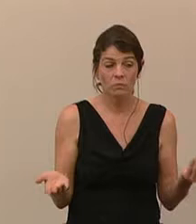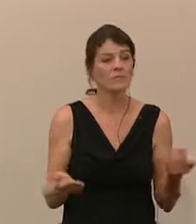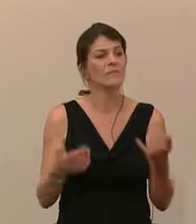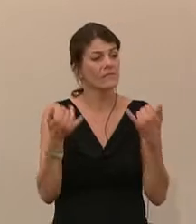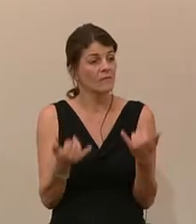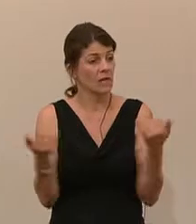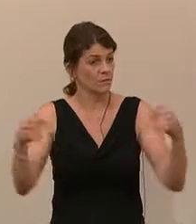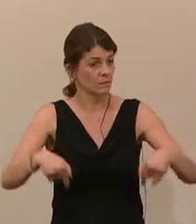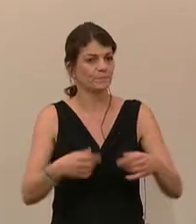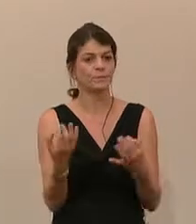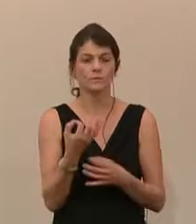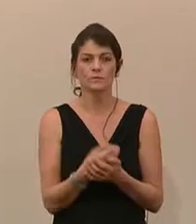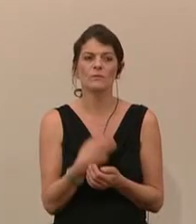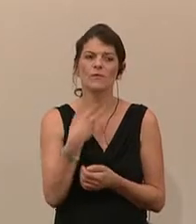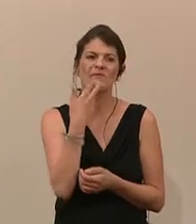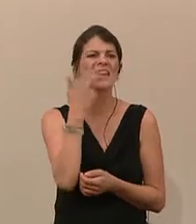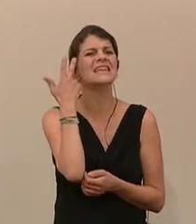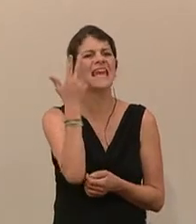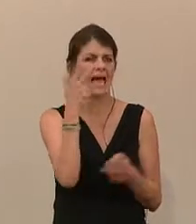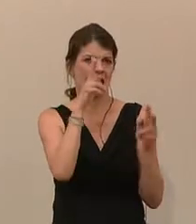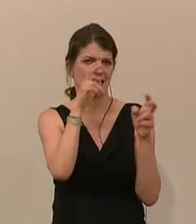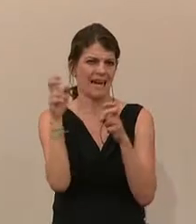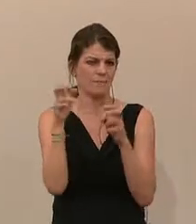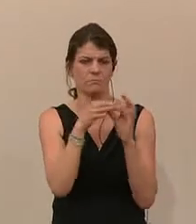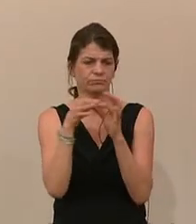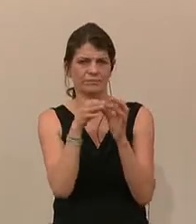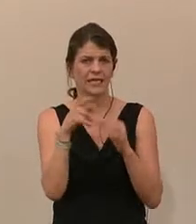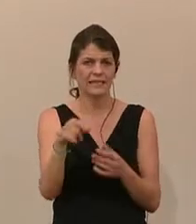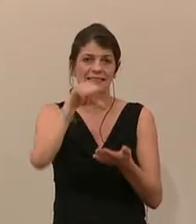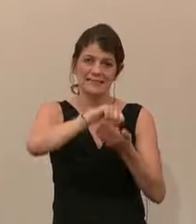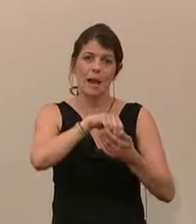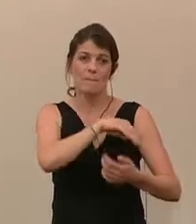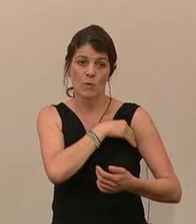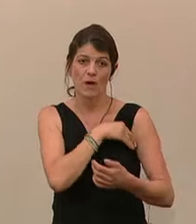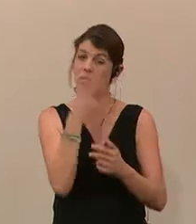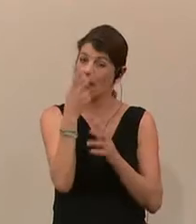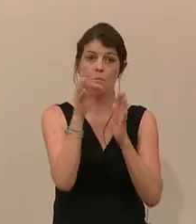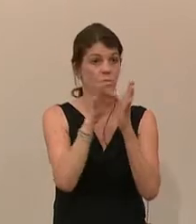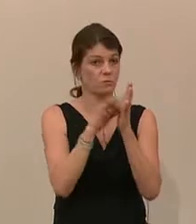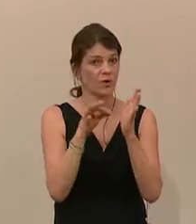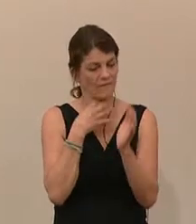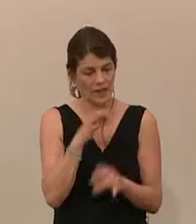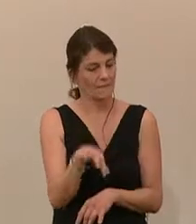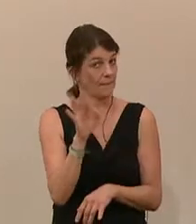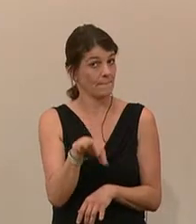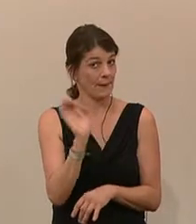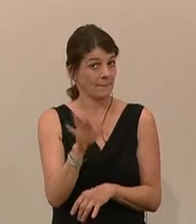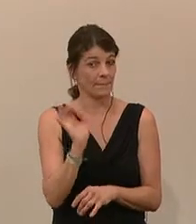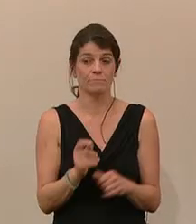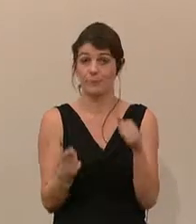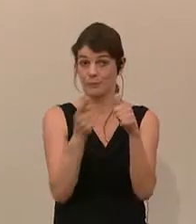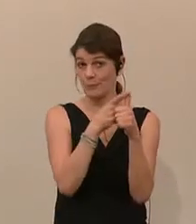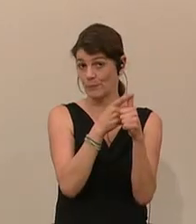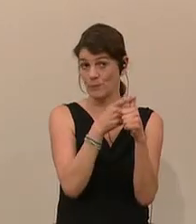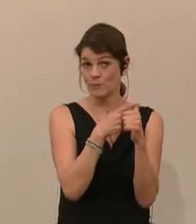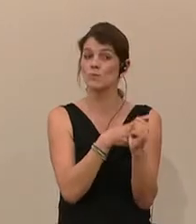heute drei Themen zur Zentralmatura, drei Punkte nennen. Der erste